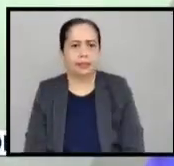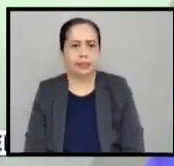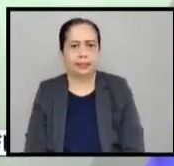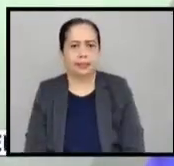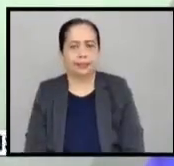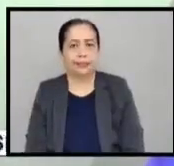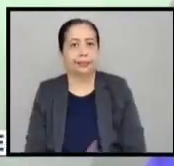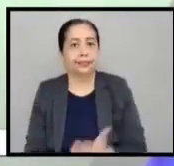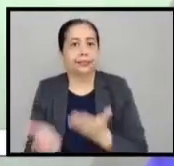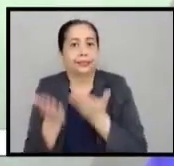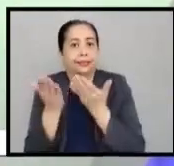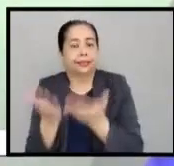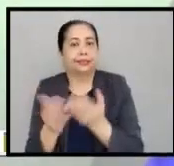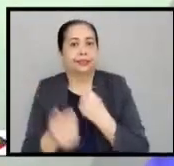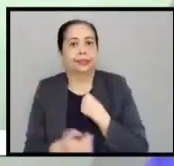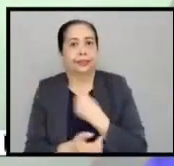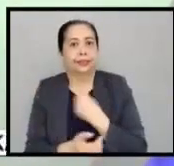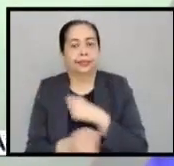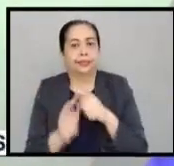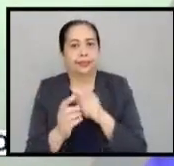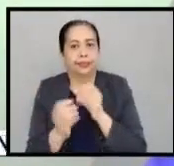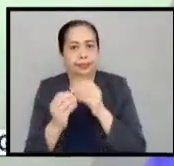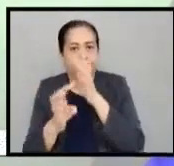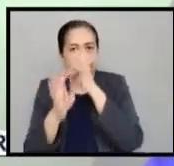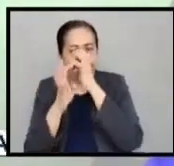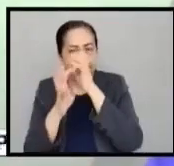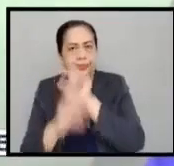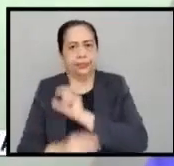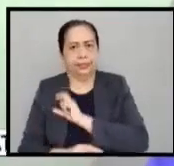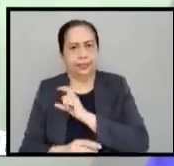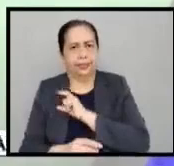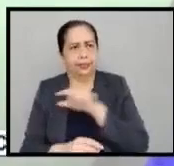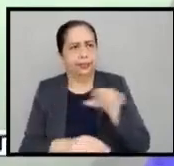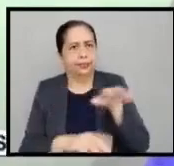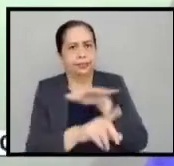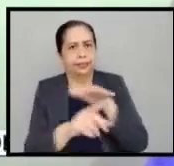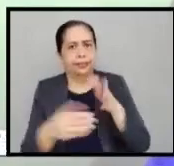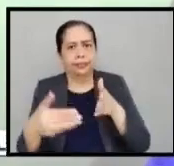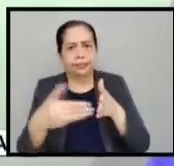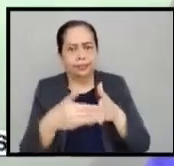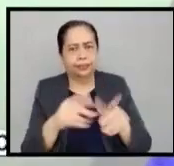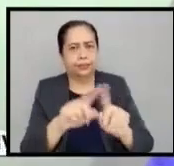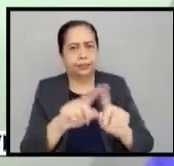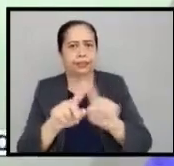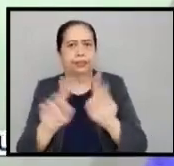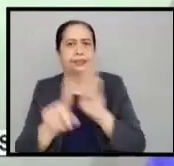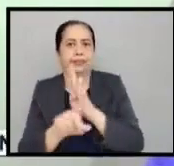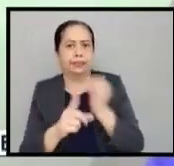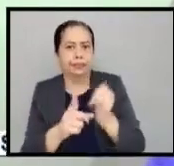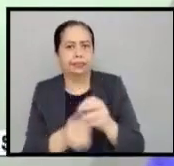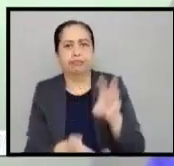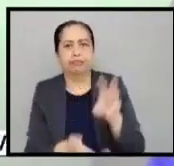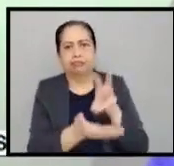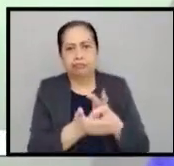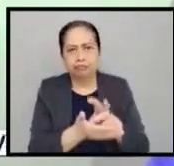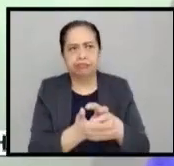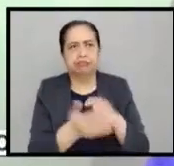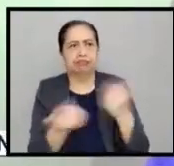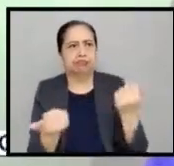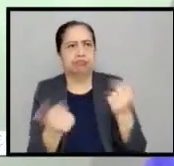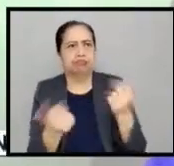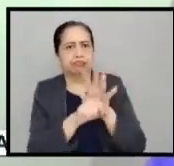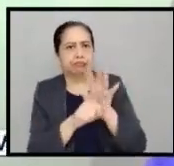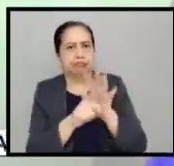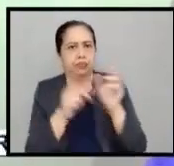Isinusulong ng ilang senador ang pagpapaigting sa police visibility sa mga kanto ng barangay, bayan man o syudad. Ito'y upang masiguro